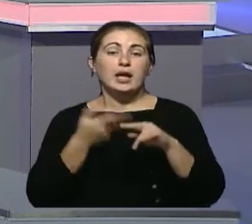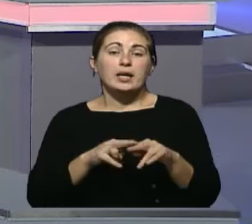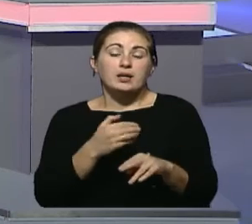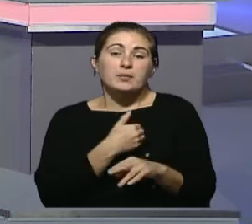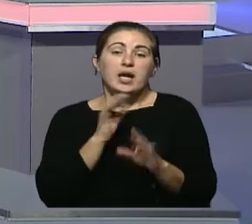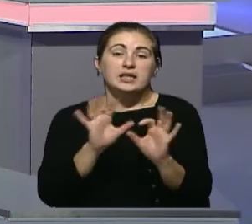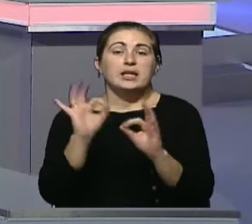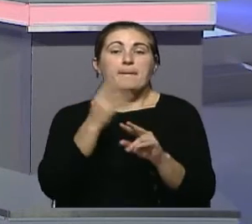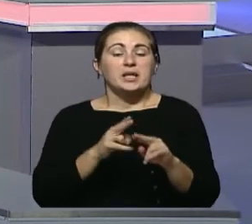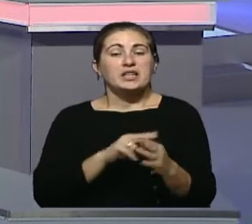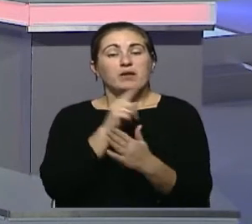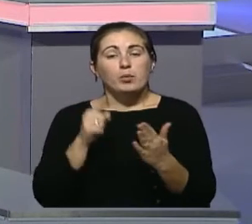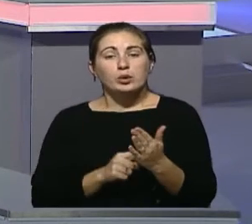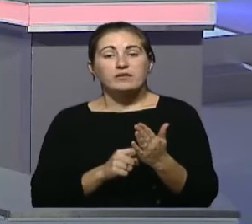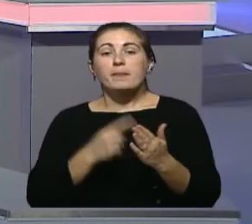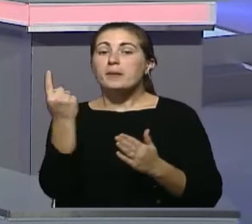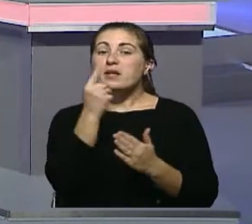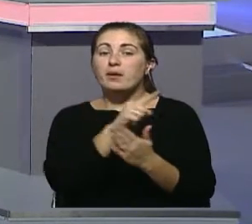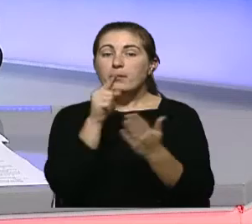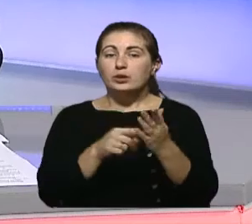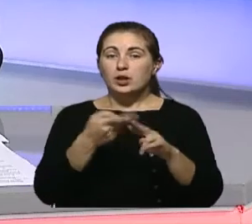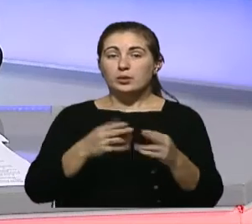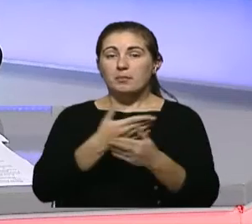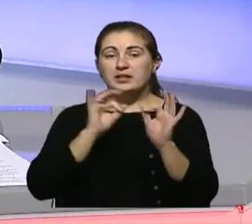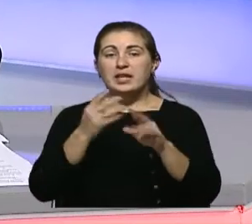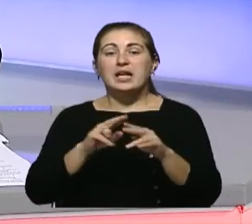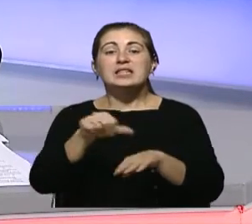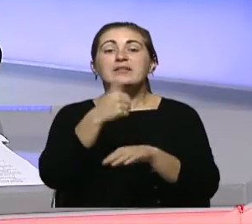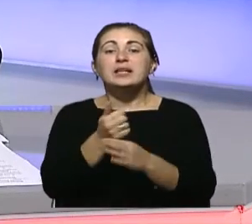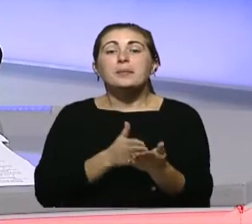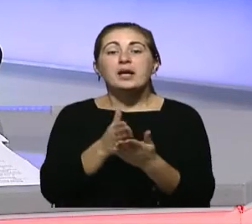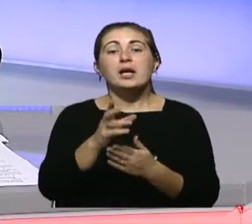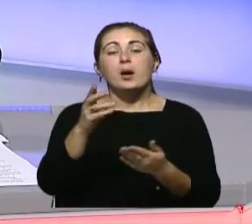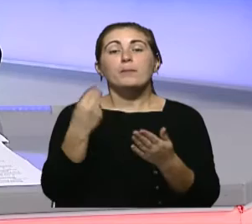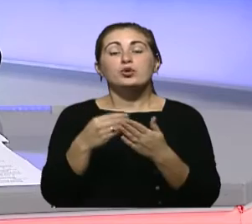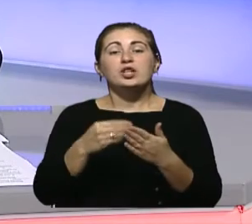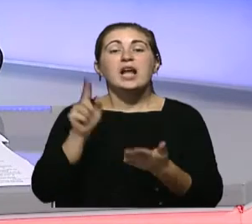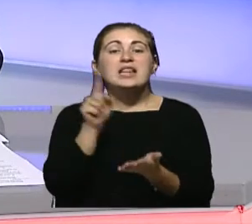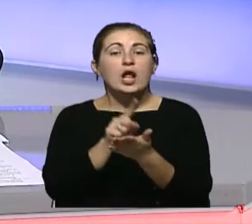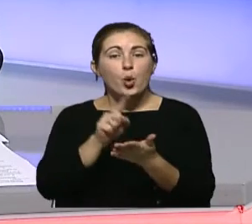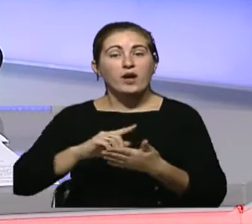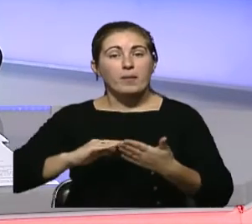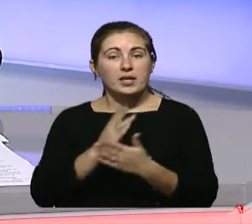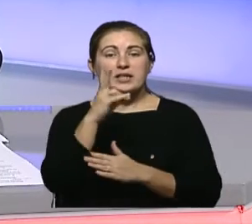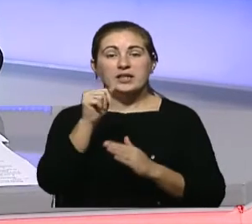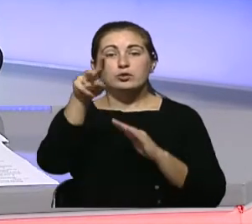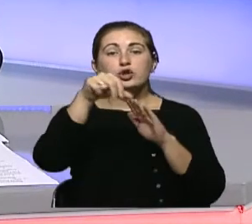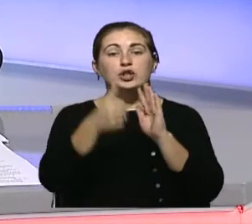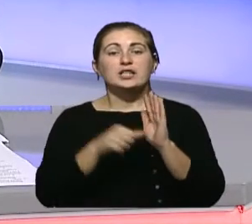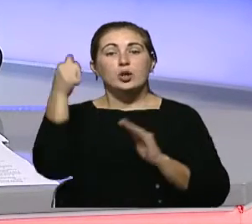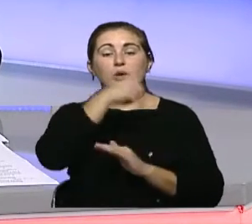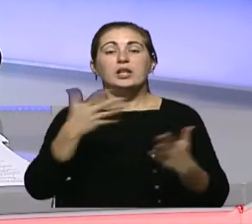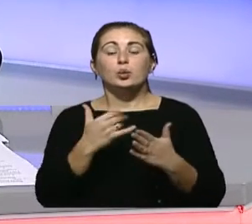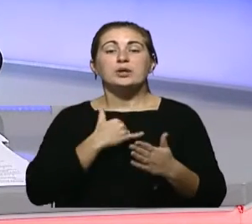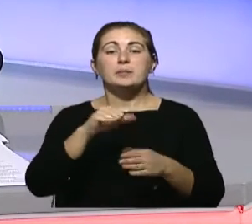этих вопросах. То есть первый вопрос, который мы осветим, это основные направления бюджетной и налоговой политики. То есть в наш 16-й год, какие у нас